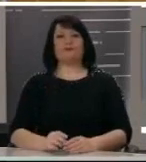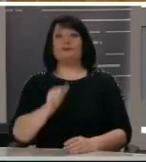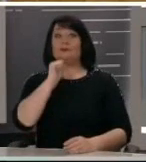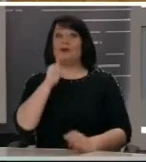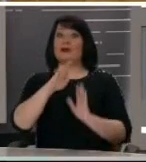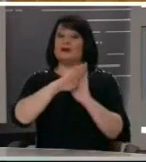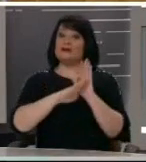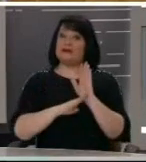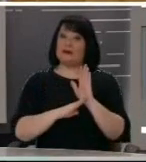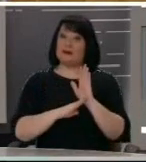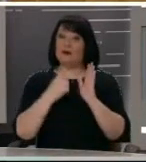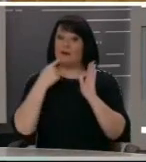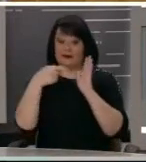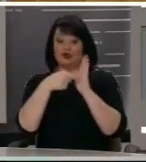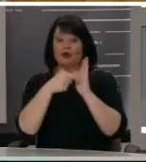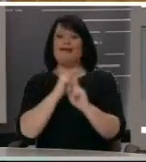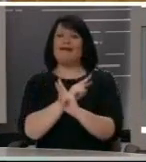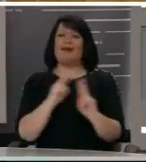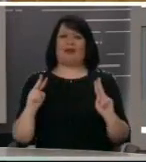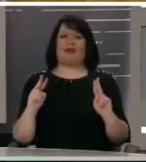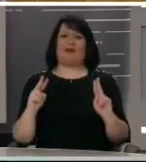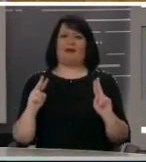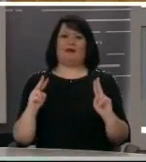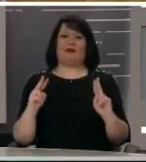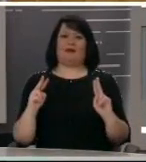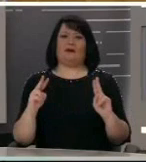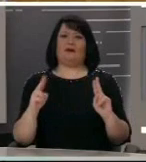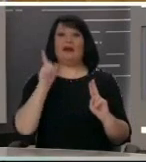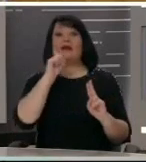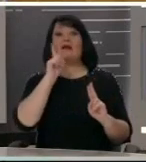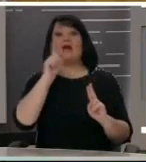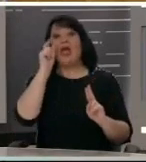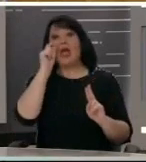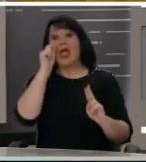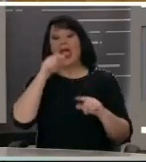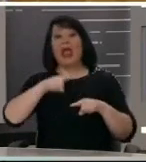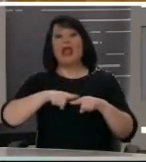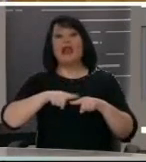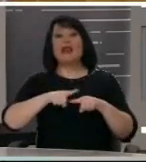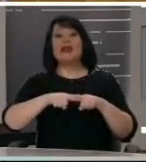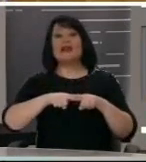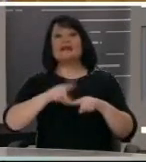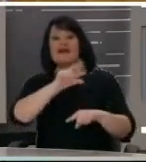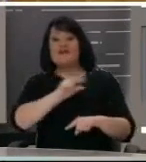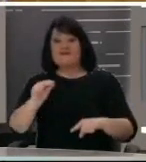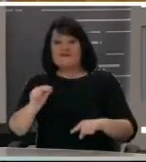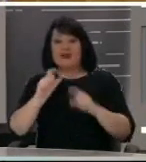μας αναφέρει ρητά ότι οι Έλληνες και οι Ελληνίδες έχουν ίσα δικαιώματα και